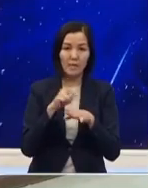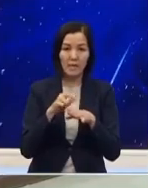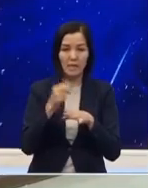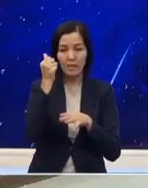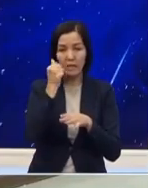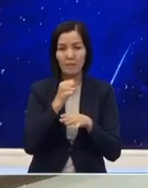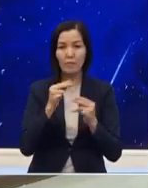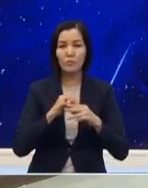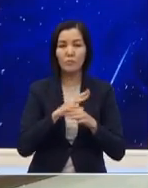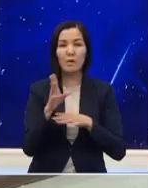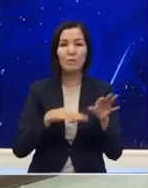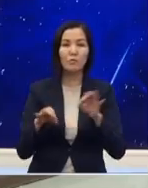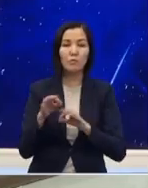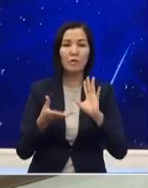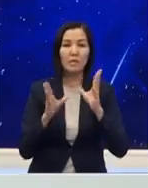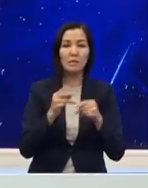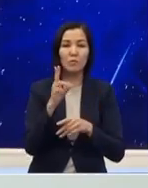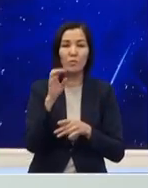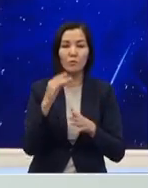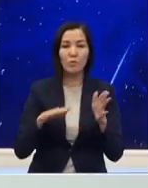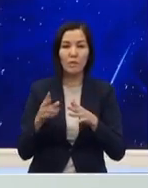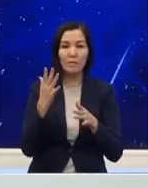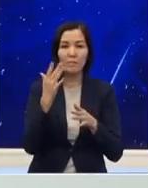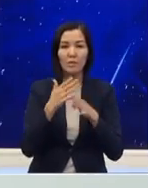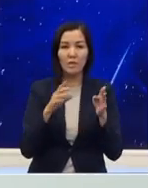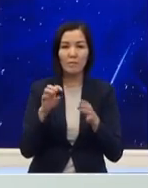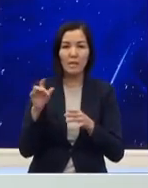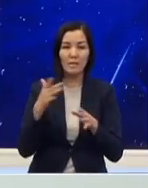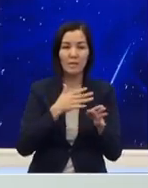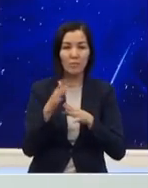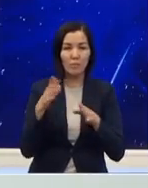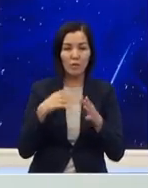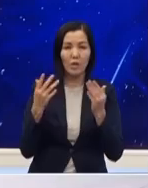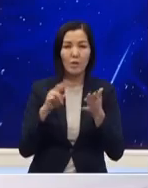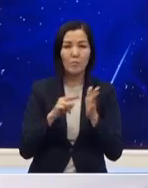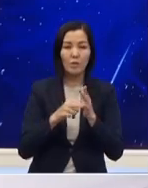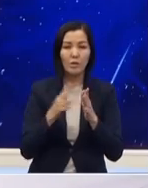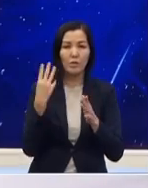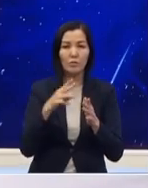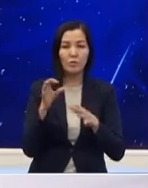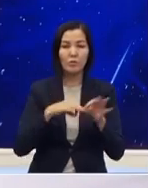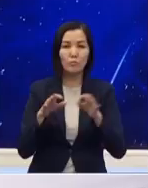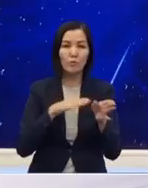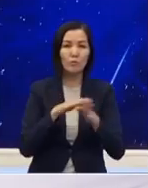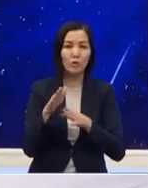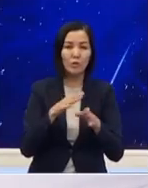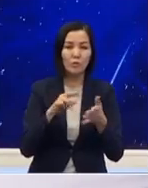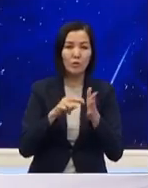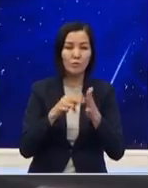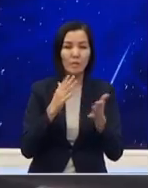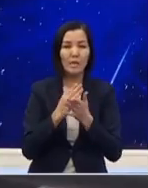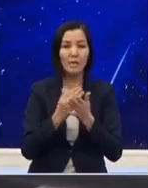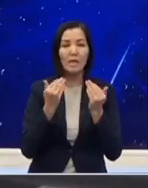Жалпы жұмыспен қамтудың жол картасы бойынша Көксу ауданына 5,5 миллиард теңге бөлінген. Бұл қаржы 33 жобаны жүзеге асыруға